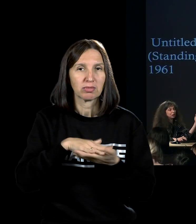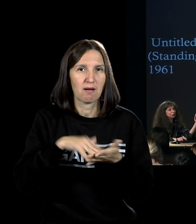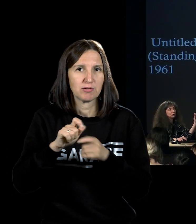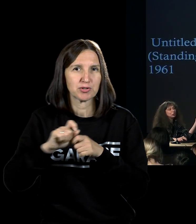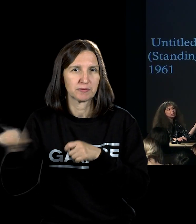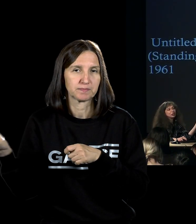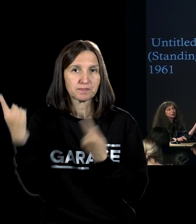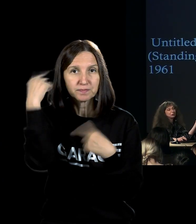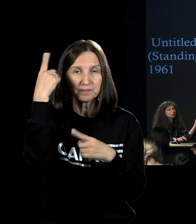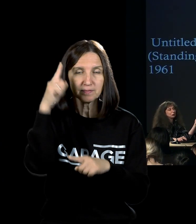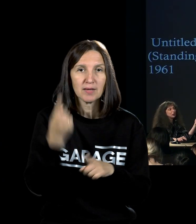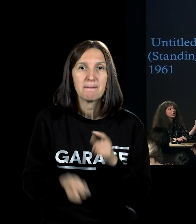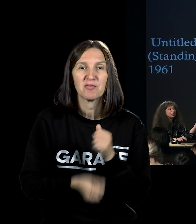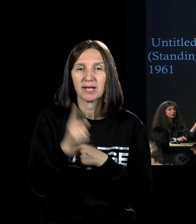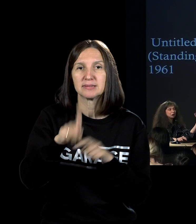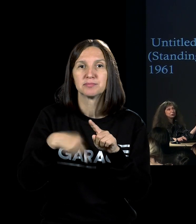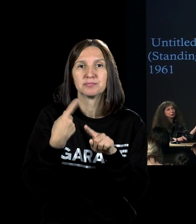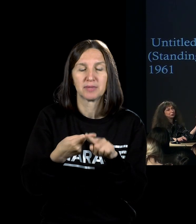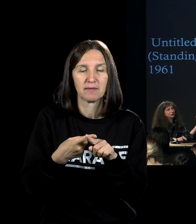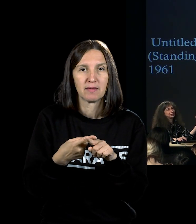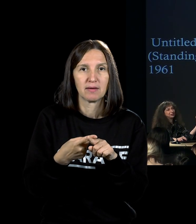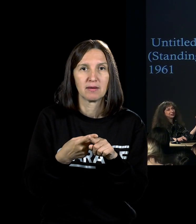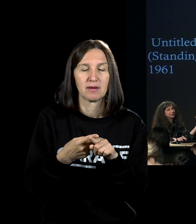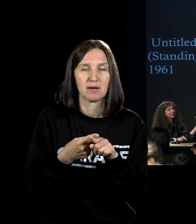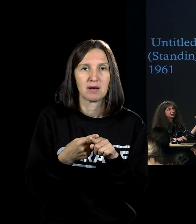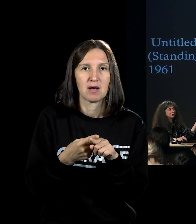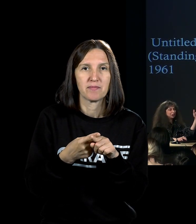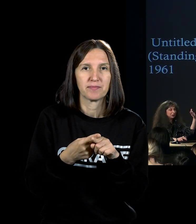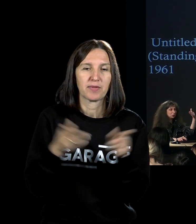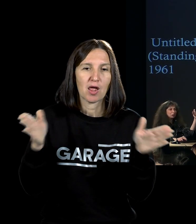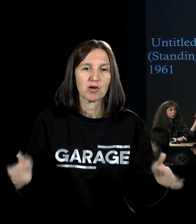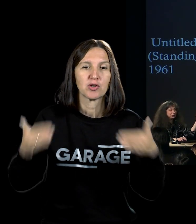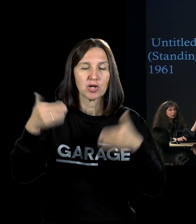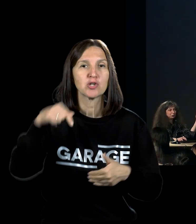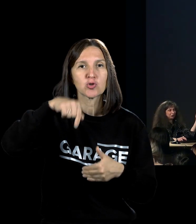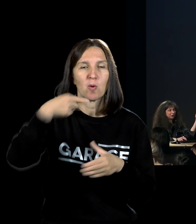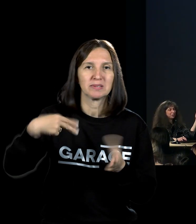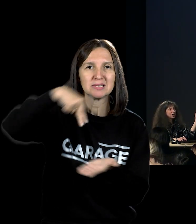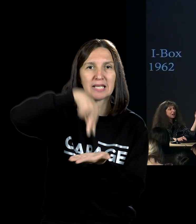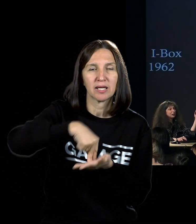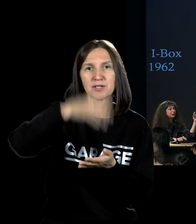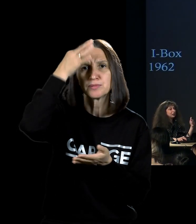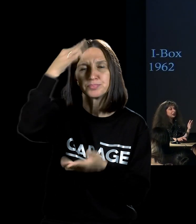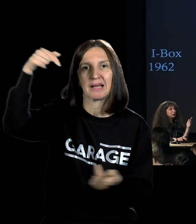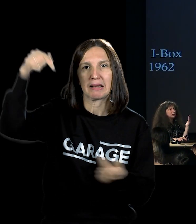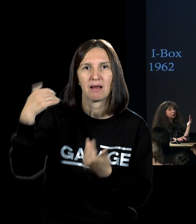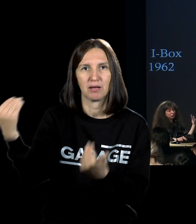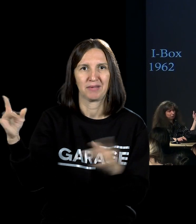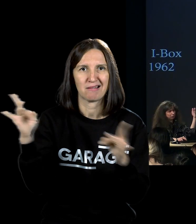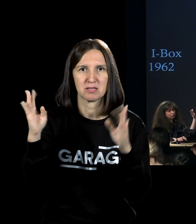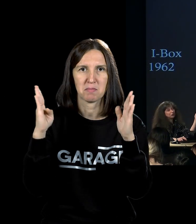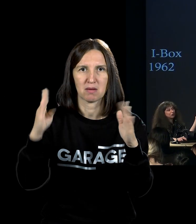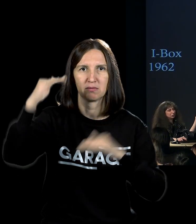появляется такой ящик, который для того, чтобы в нем стоять, который сделан ровно по его мерке.